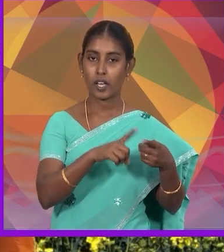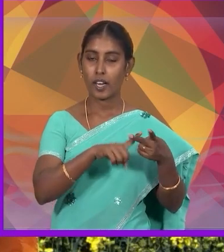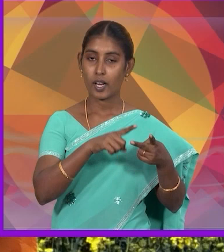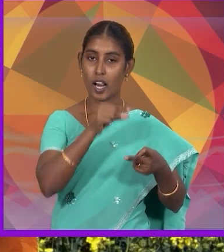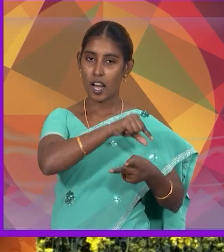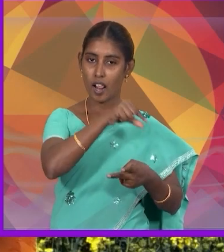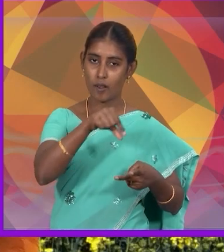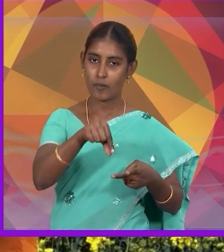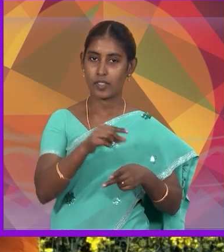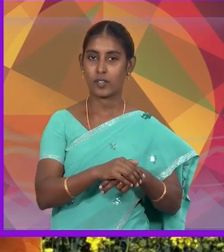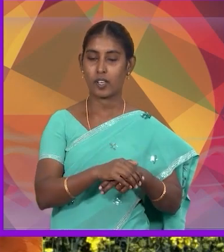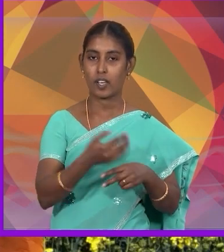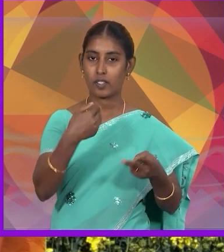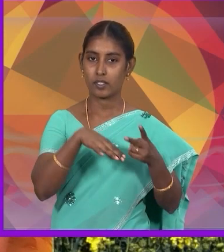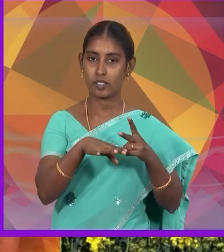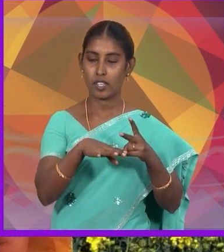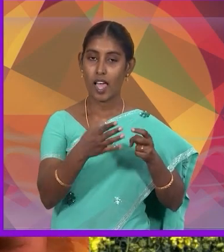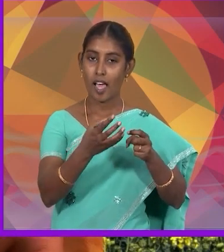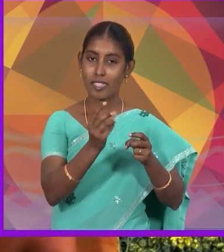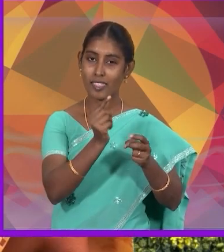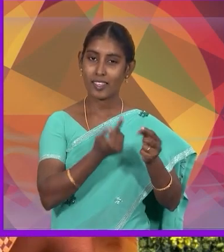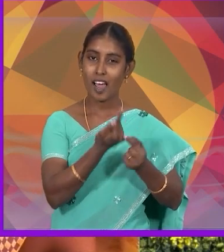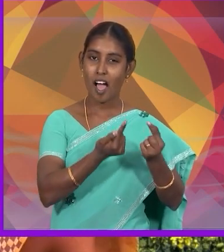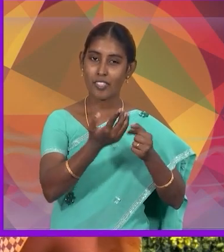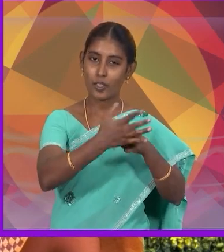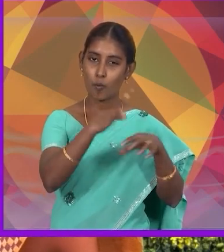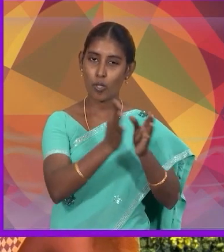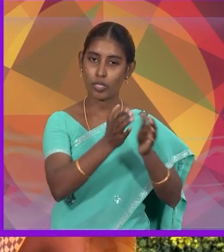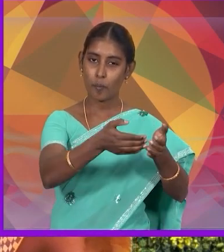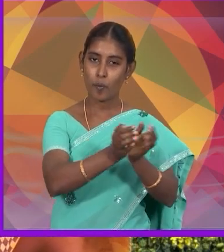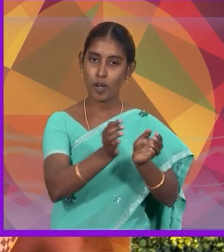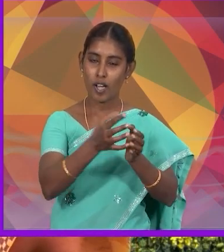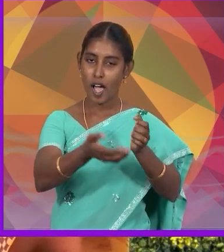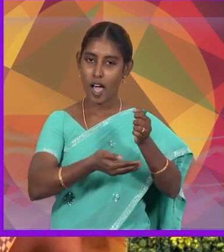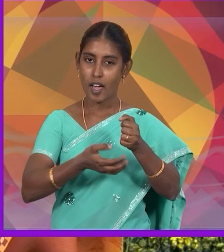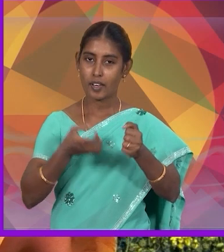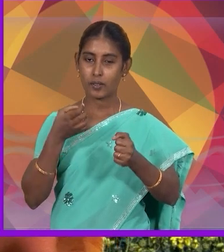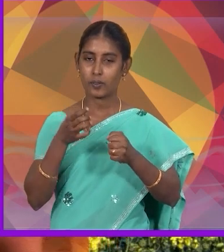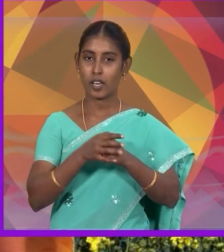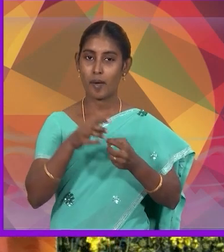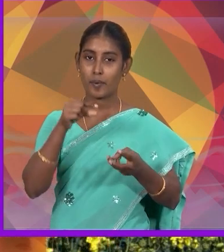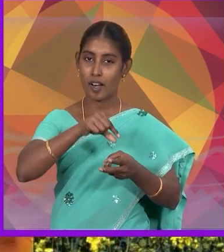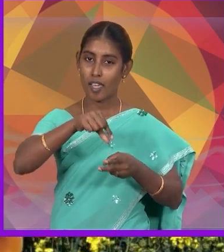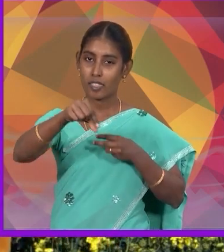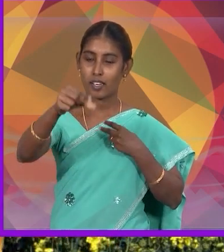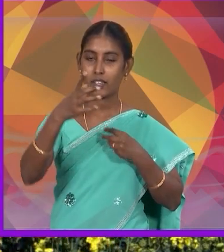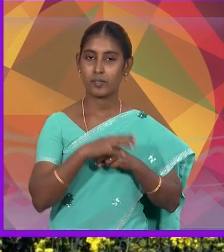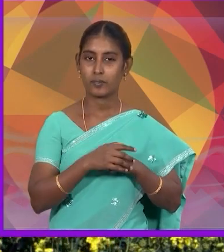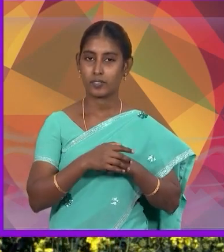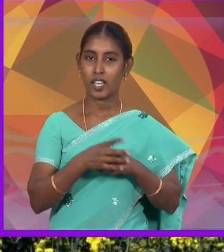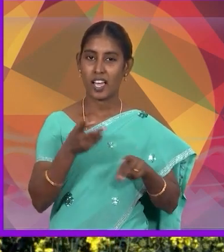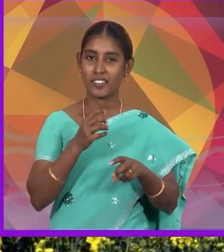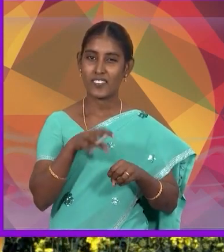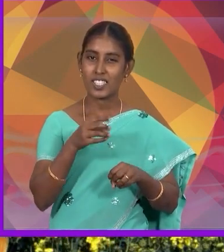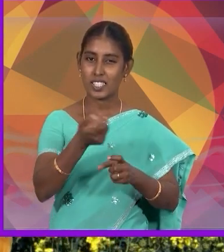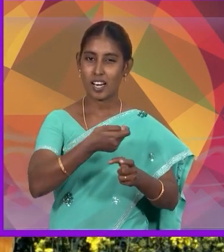நெல்லை விதைக்கணும், அதுக்கப்புறம் நெல் நாற்று அறுக்கணும், நாற்று நடணும், அதுக்கப்புறம் என்ன பண்ணணும், களை